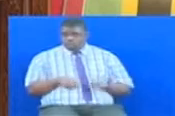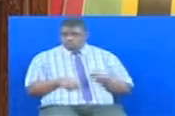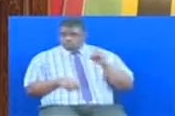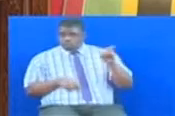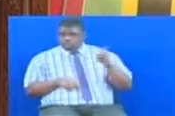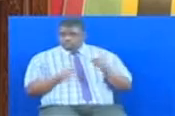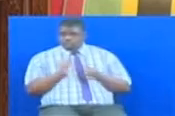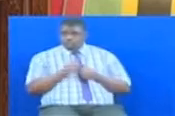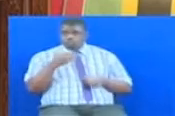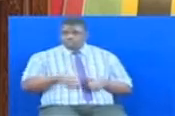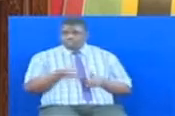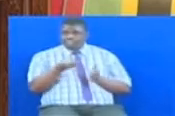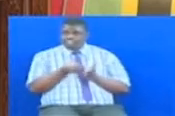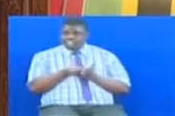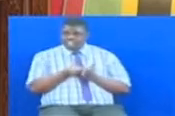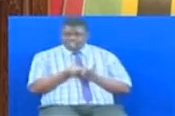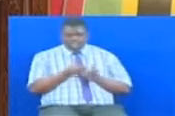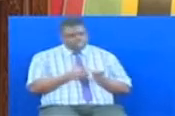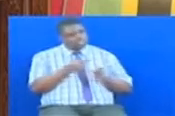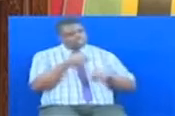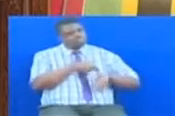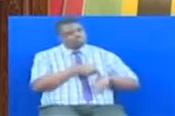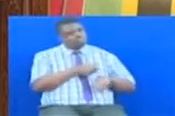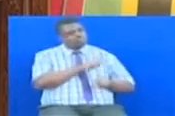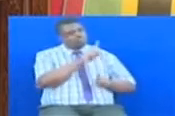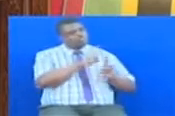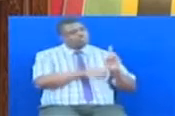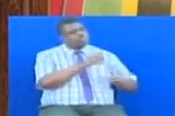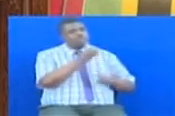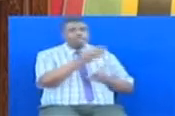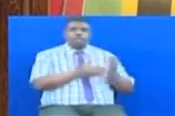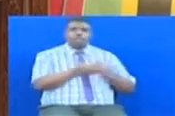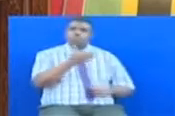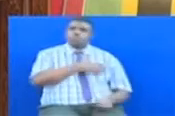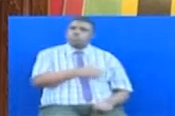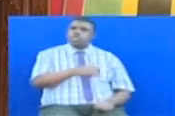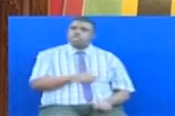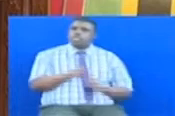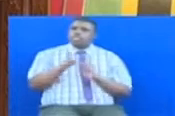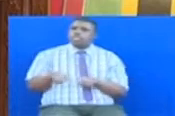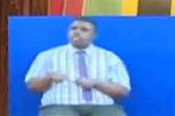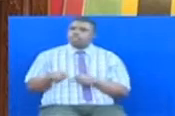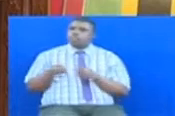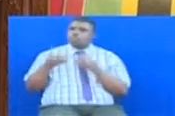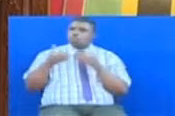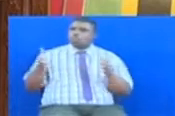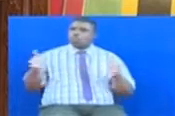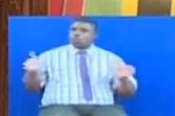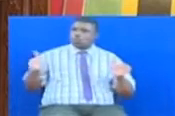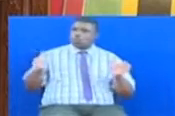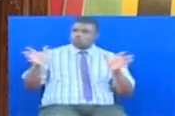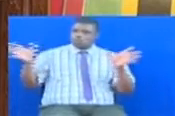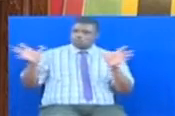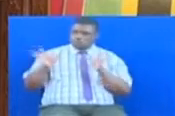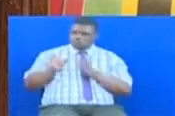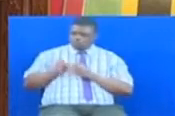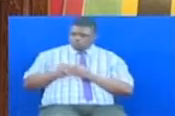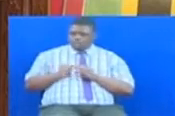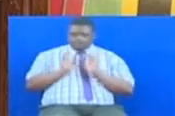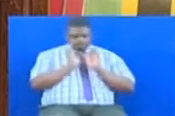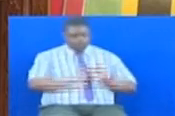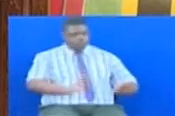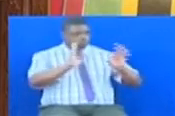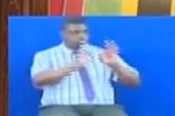Wizara ya Fedha wakati wote walikuwa wamekuwa kiuliza baadhi ya wizara yako genuine na ni mazuri. Kwa upande wa Wizara ya Afya,